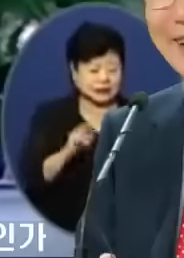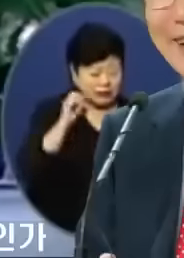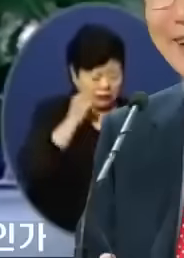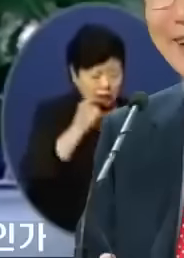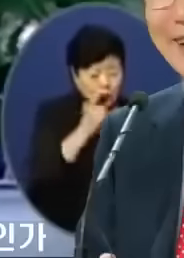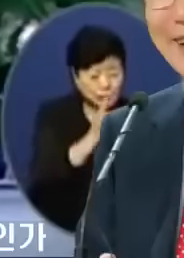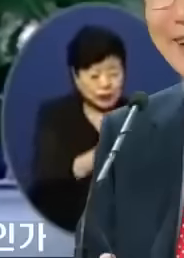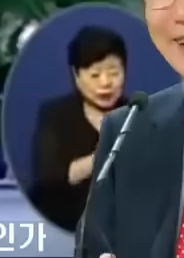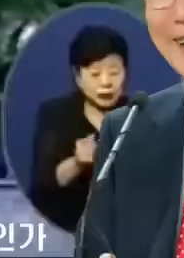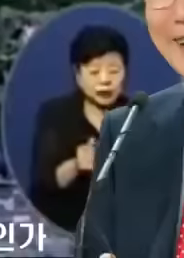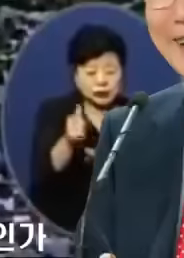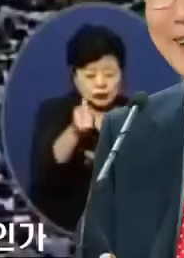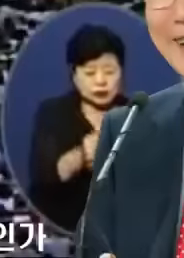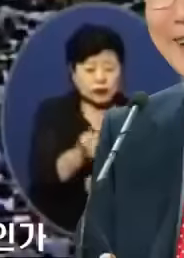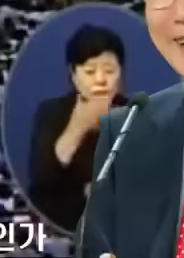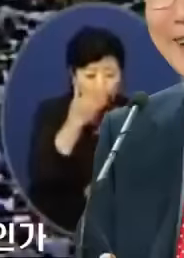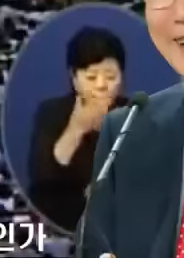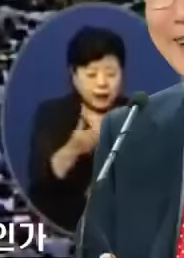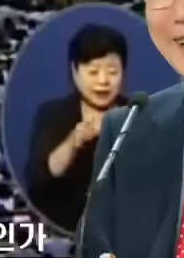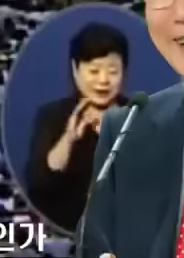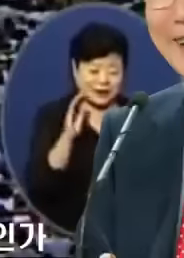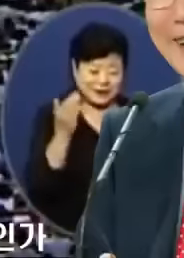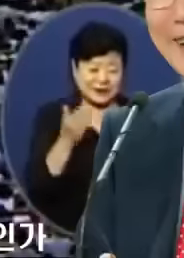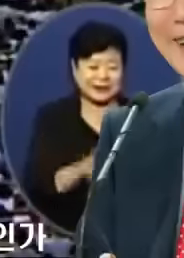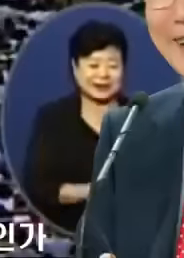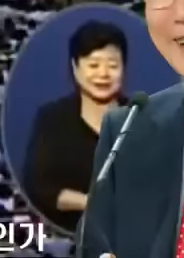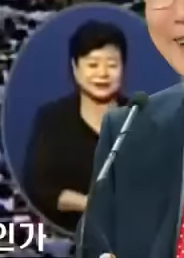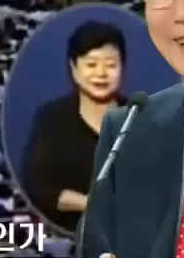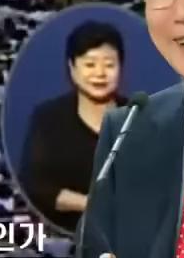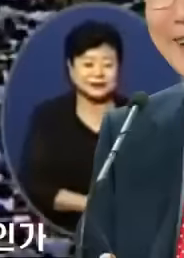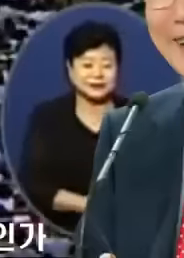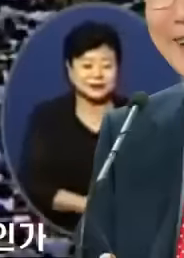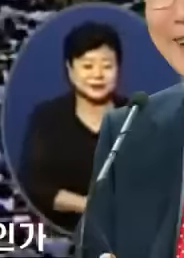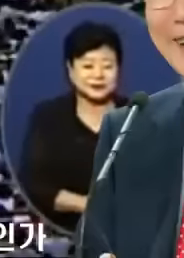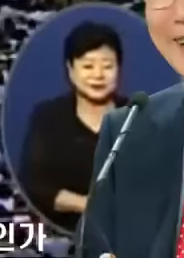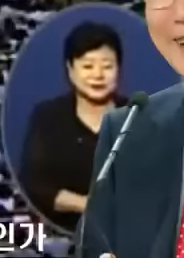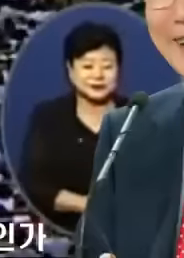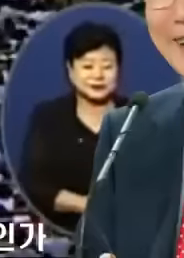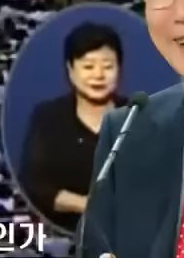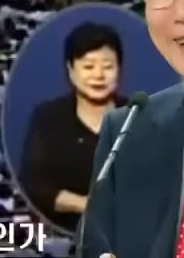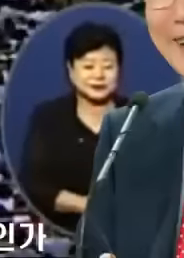역경도 이기고 성공적으로 인생을 살아가게 할 수 있는 것입니다.